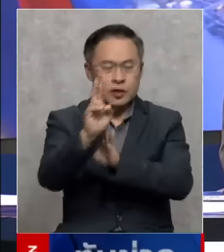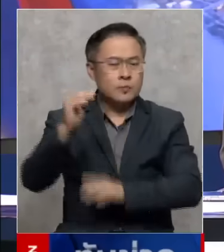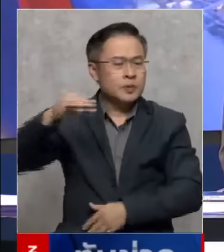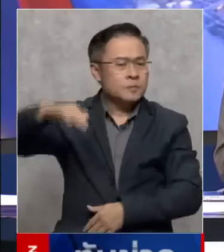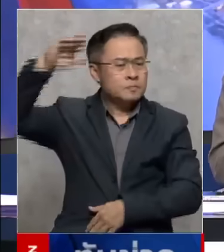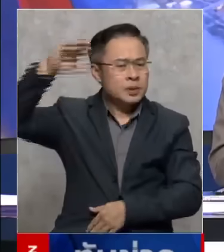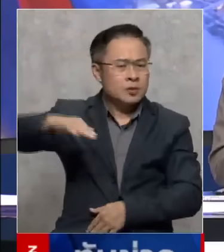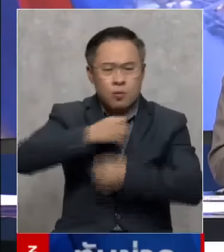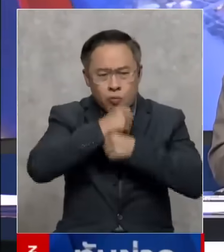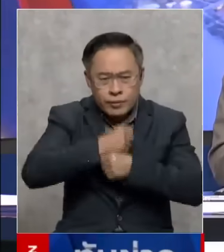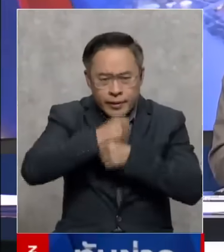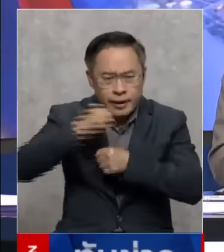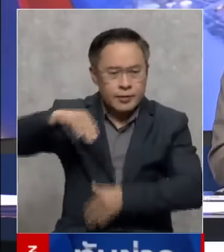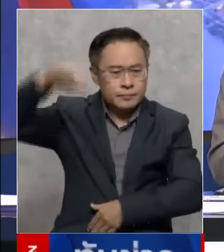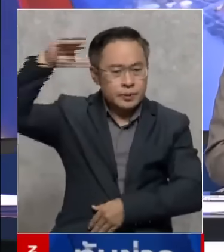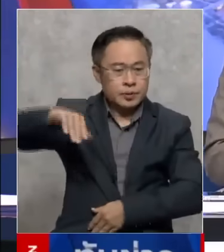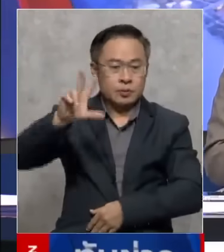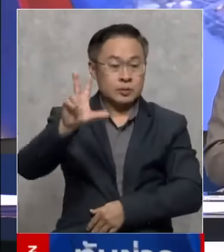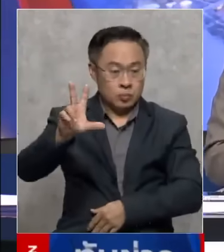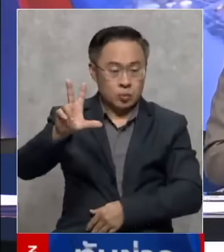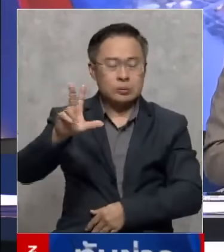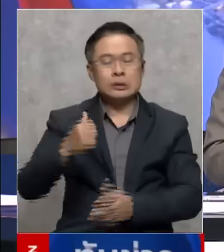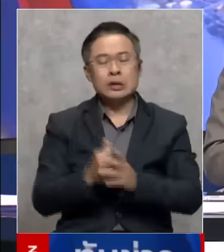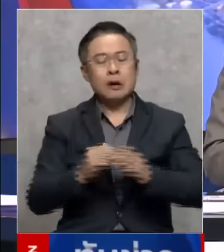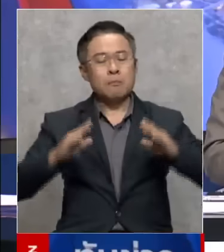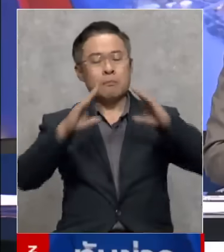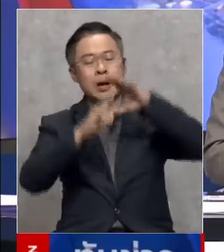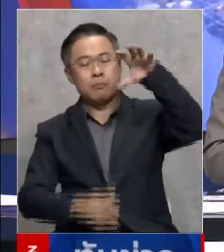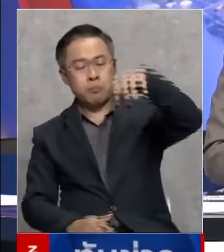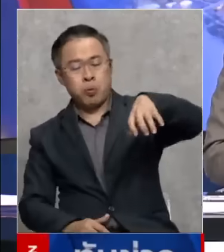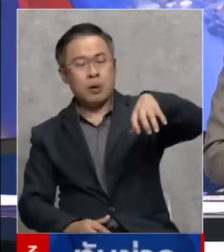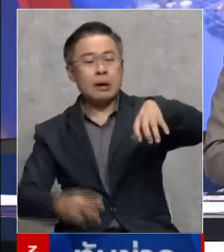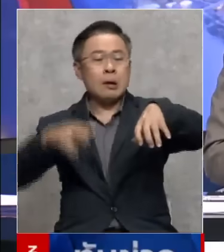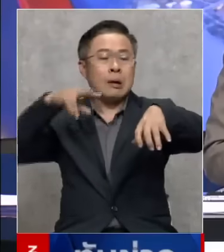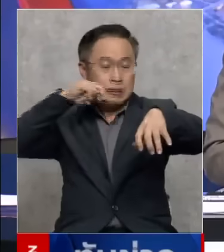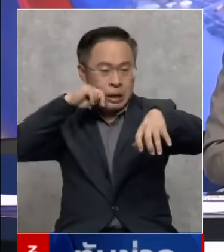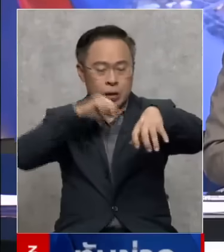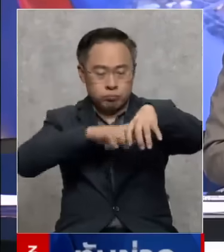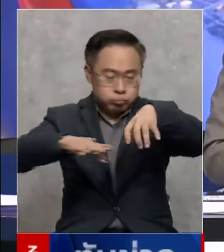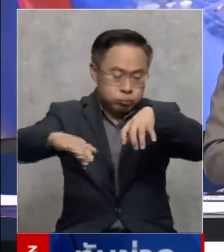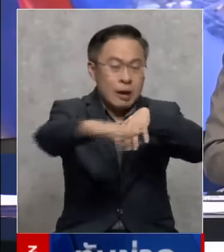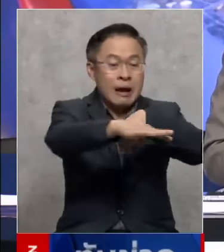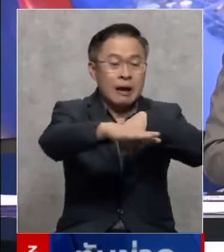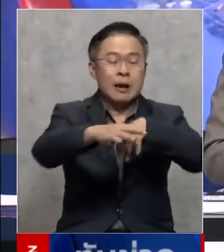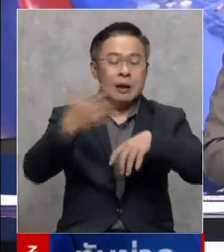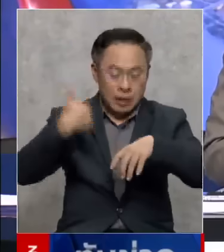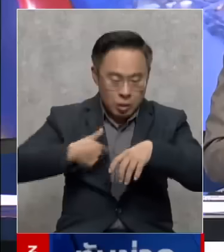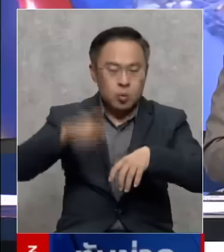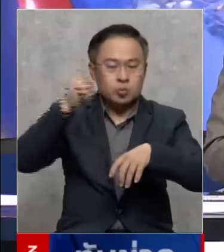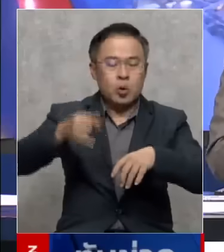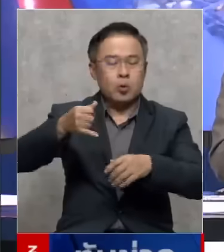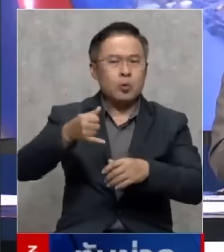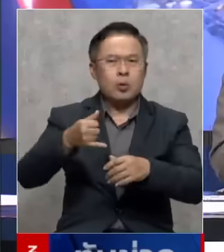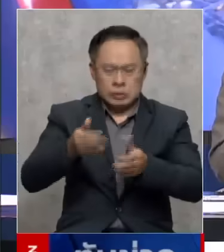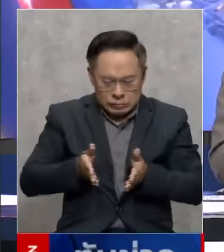พี่น้องที่ชีวิตสุดรันทดเลยทีเดียวสภาพร่างกายก็บกพร่องสภาพความเป็นอยู่ก็แย่นะครับเพราะว่าอาศัยอยู่ที่บ้าน